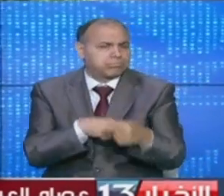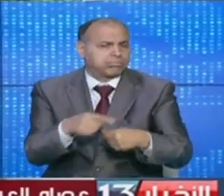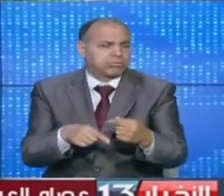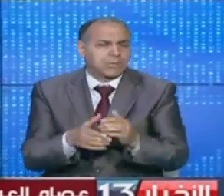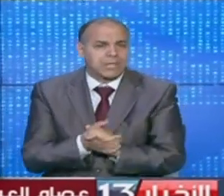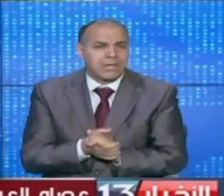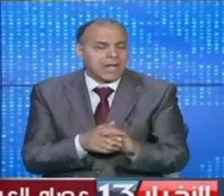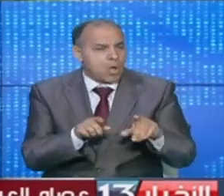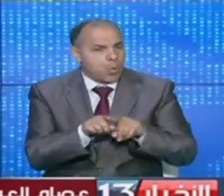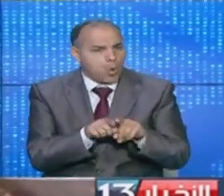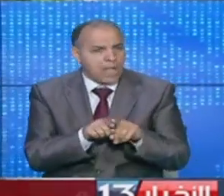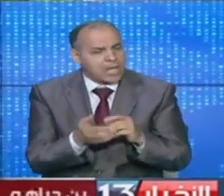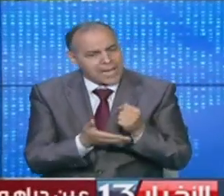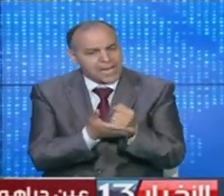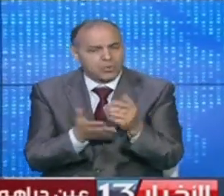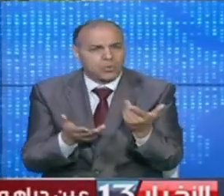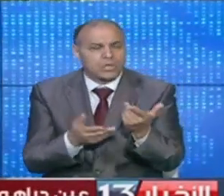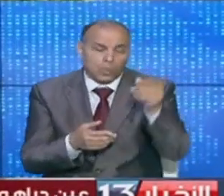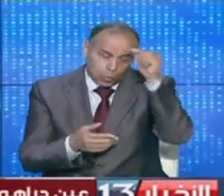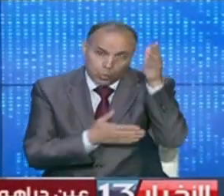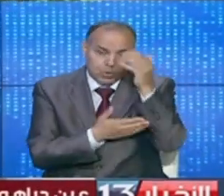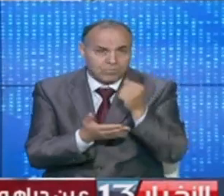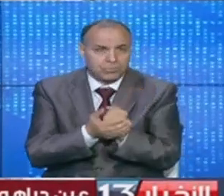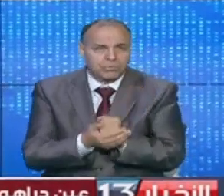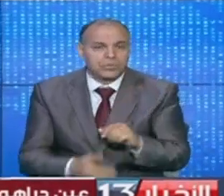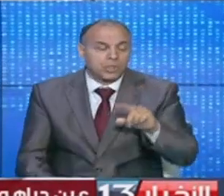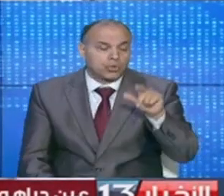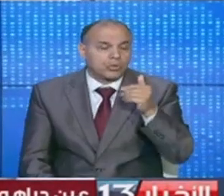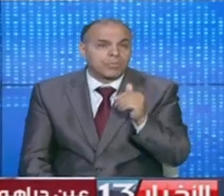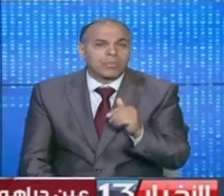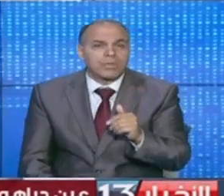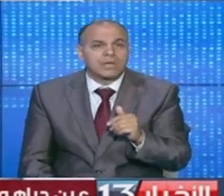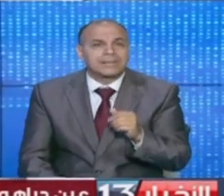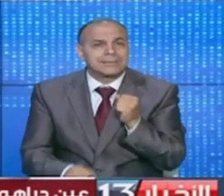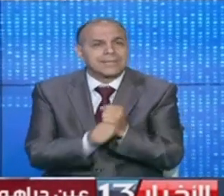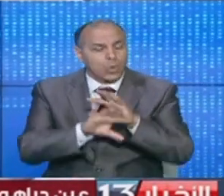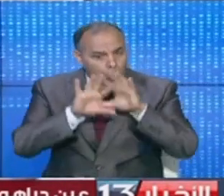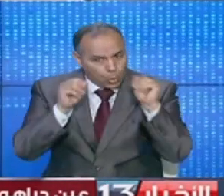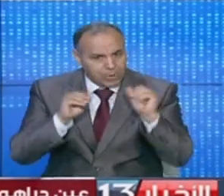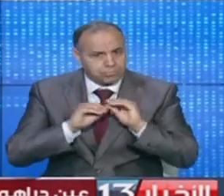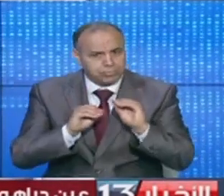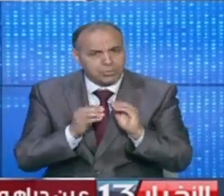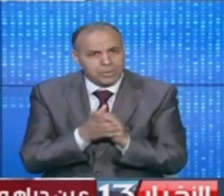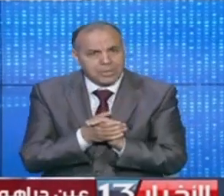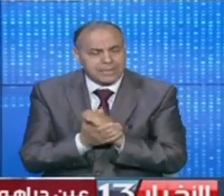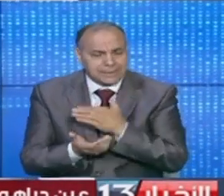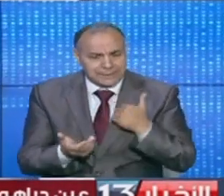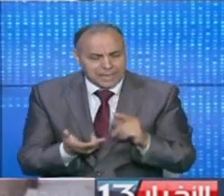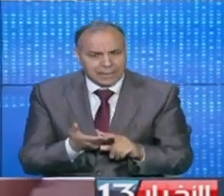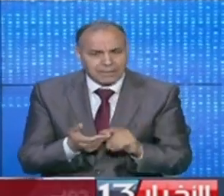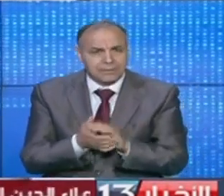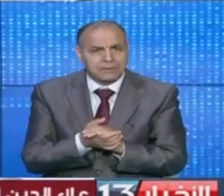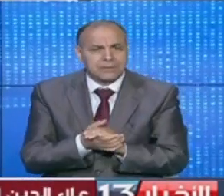اخواتنا وخدمه للوطن اه كنا عم تاثير الشامل معنى اه